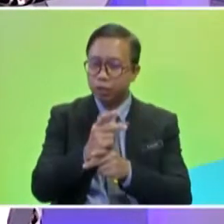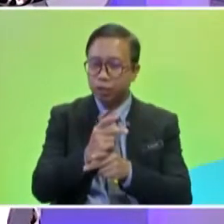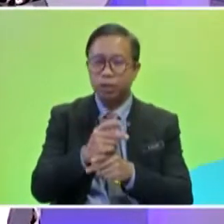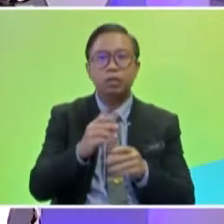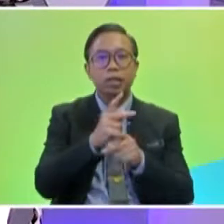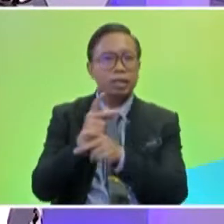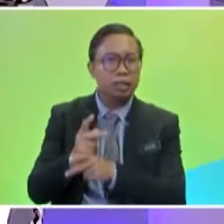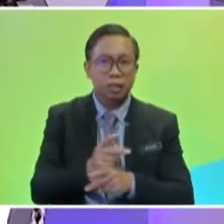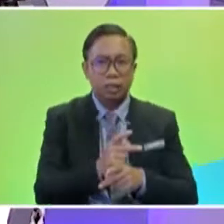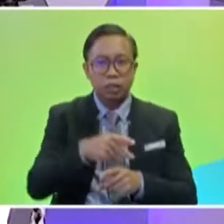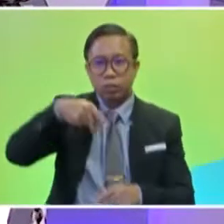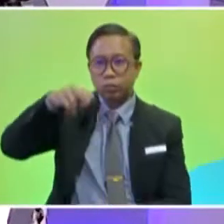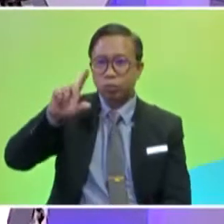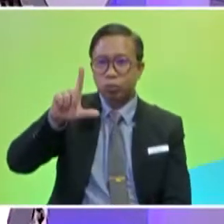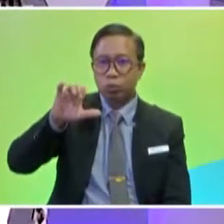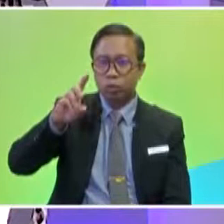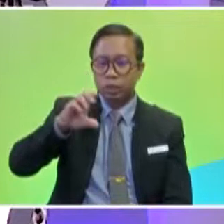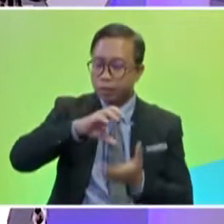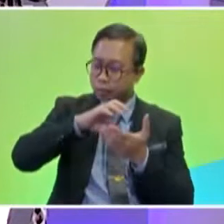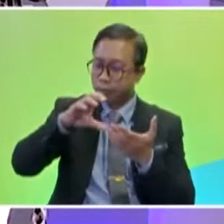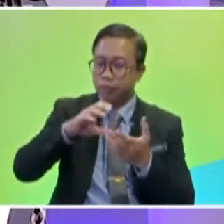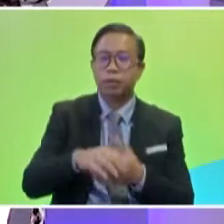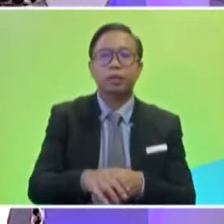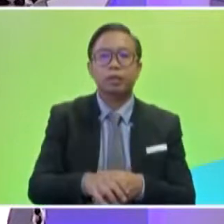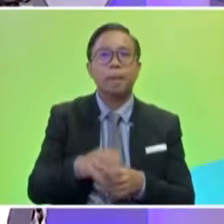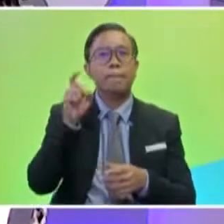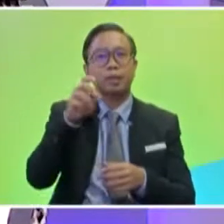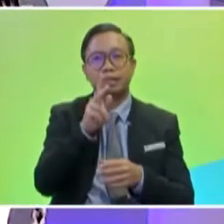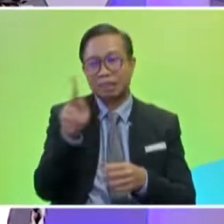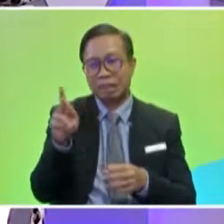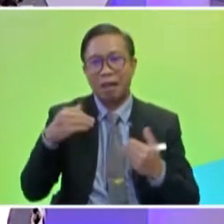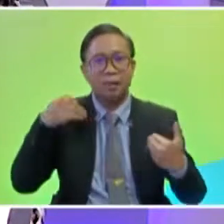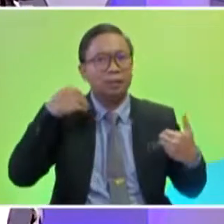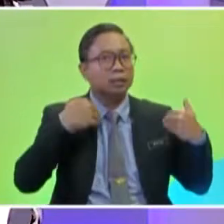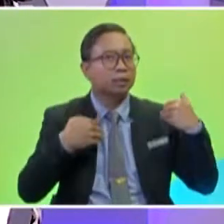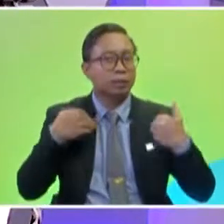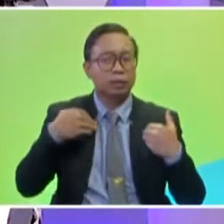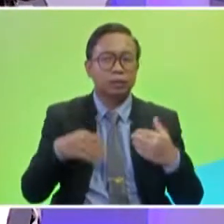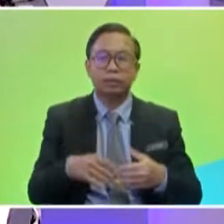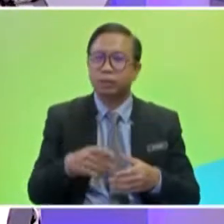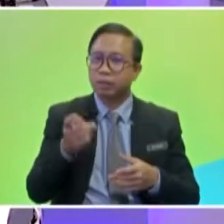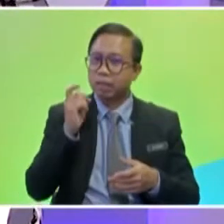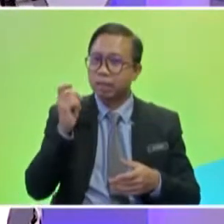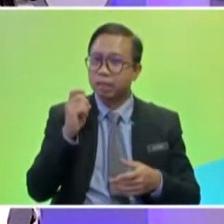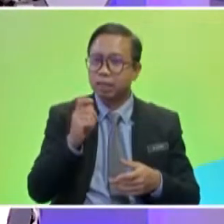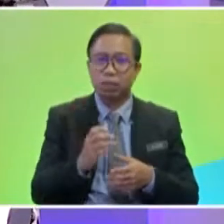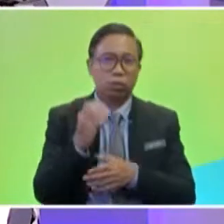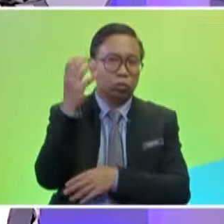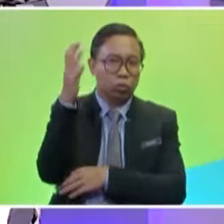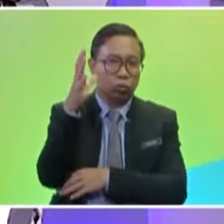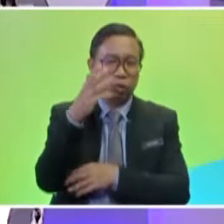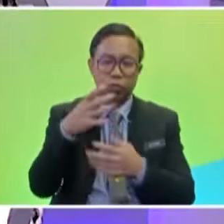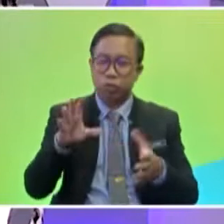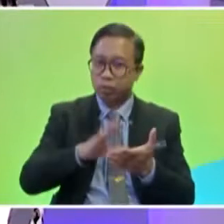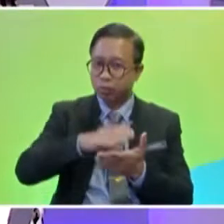pemeliharaan untuk kita by pastikan hewan-hewan yang tadi hewan dan tumbuhan yang kita yang